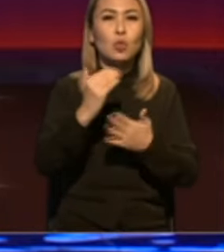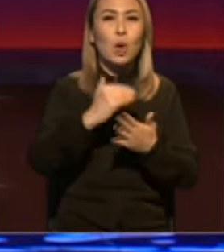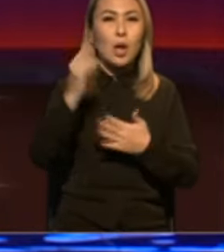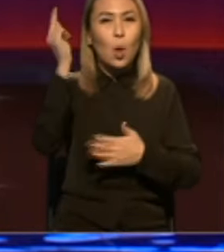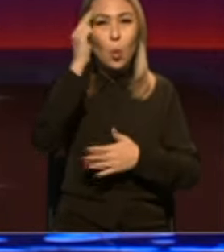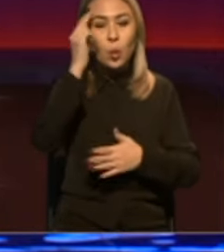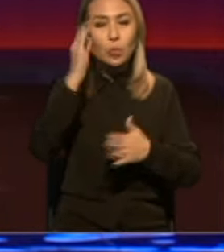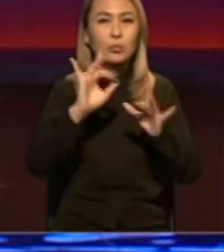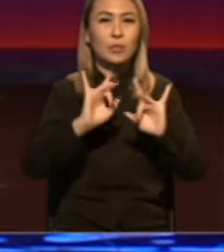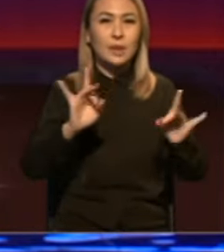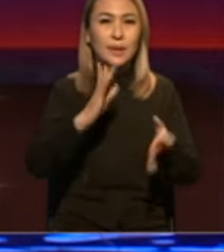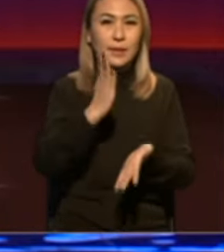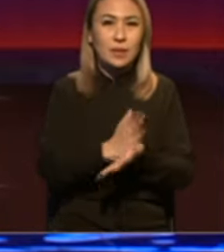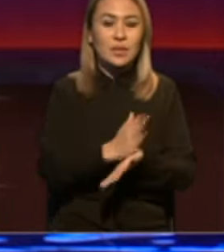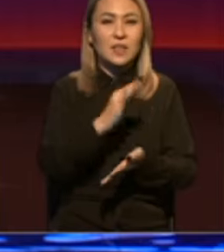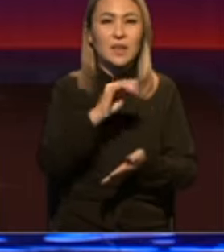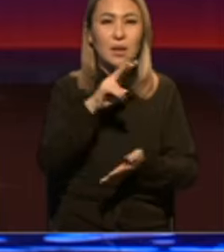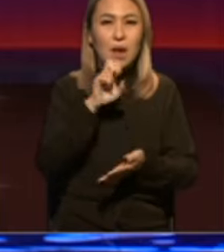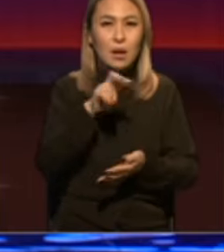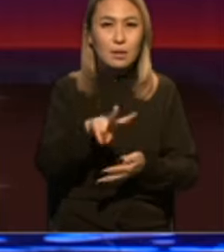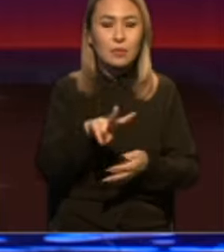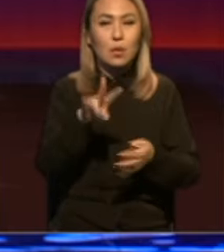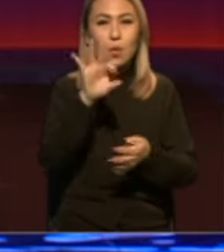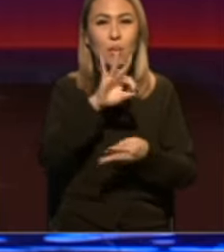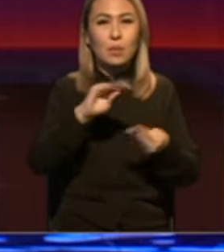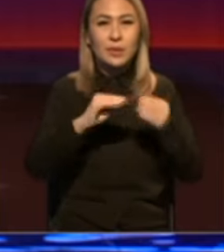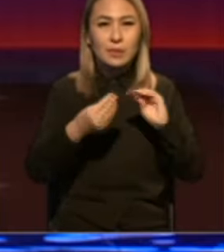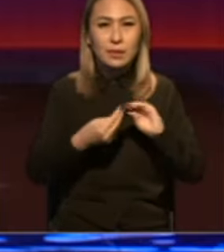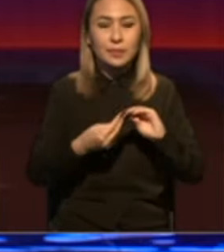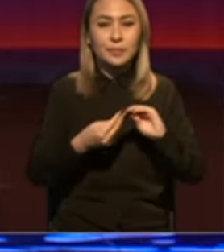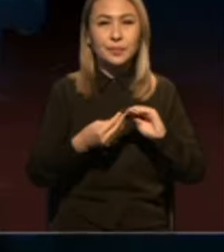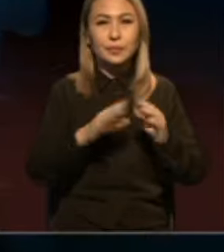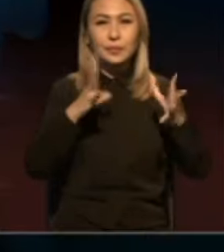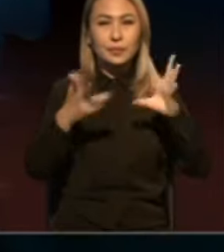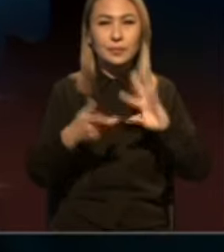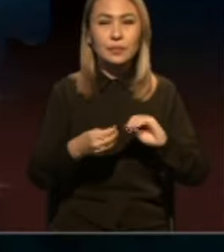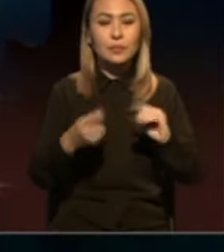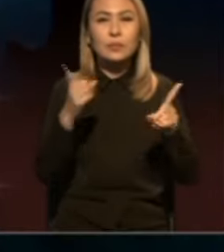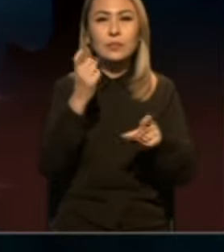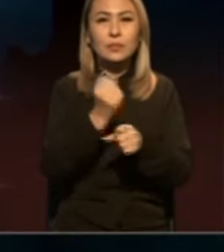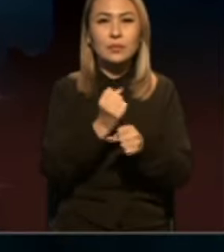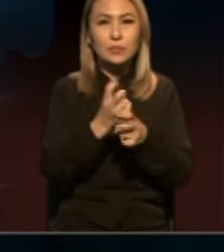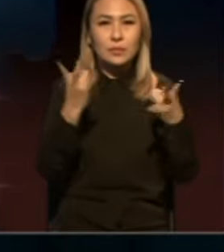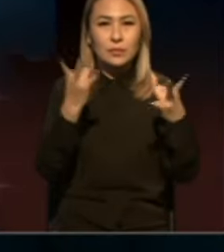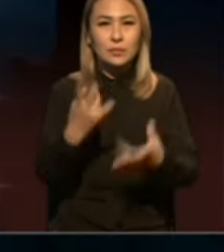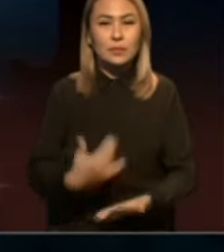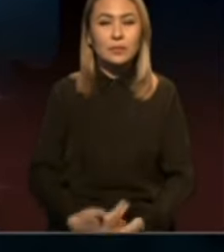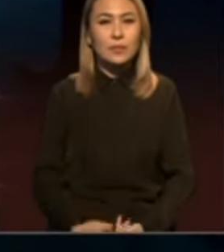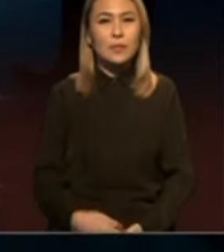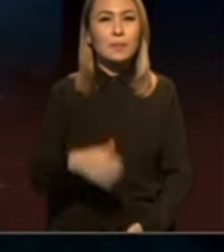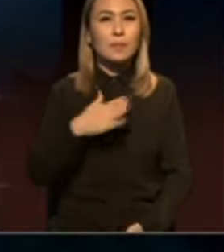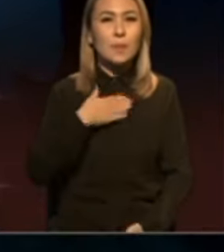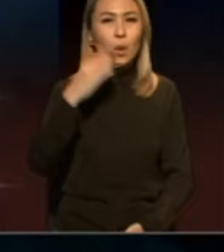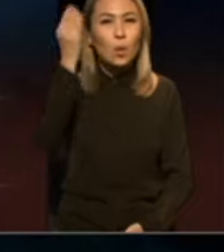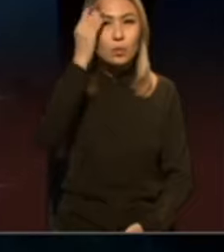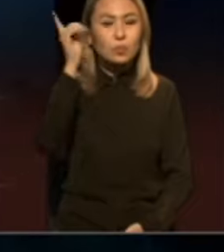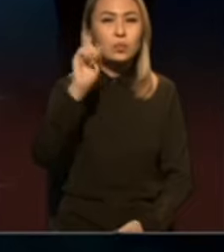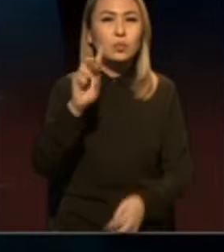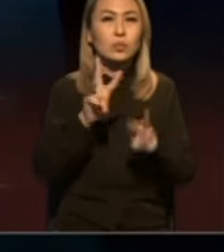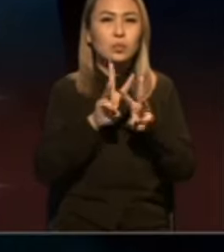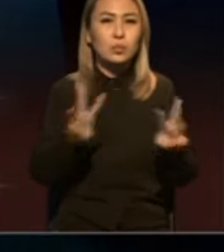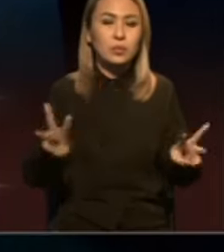ғана мысалға келтіре алып жатырмыз. Филиалдық деңгейде ғана мәселе шешіліп жатыр. Жанат мырза, қайту керек. Менің ойымша, біздің министр